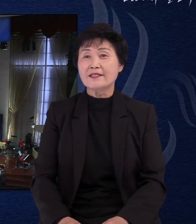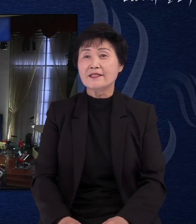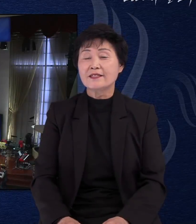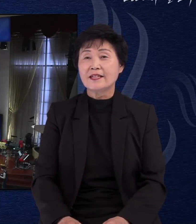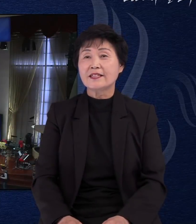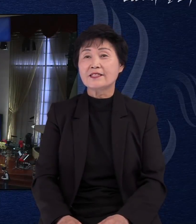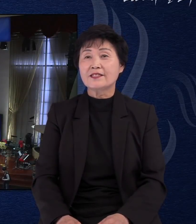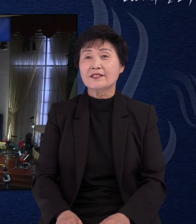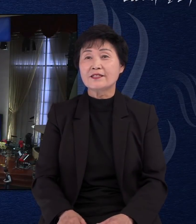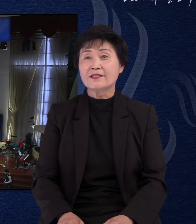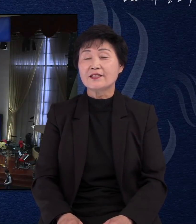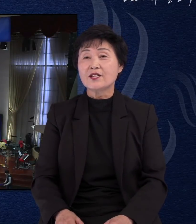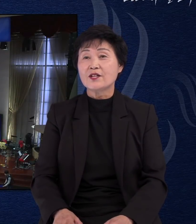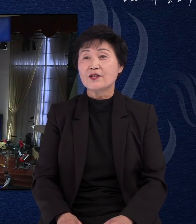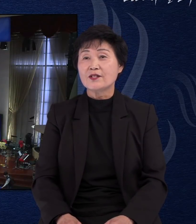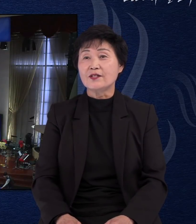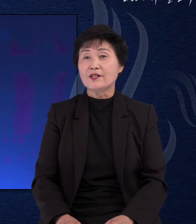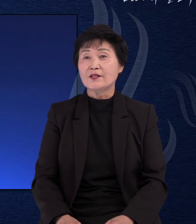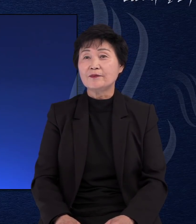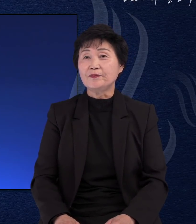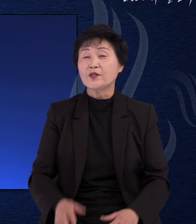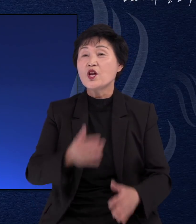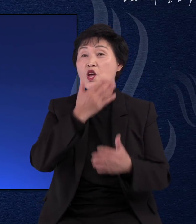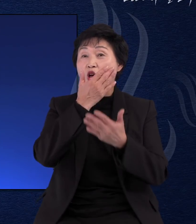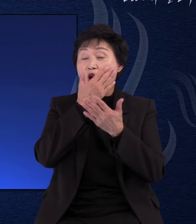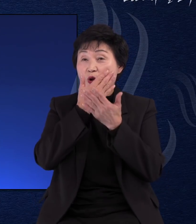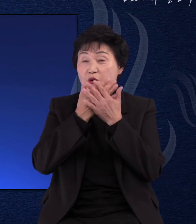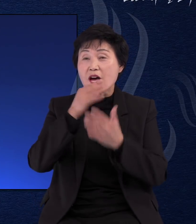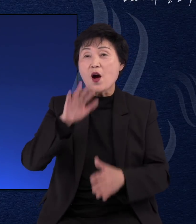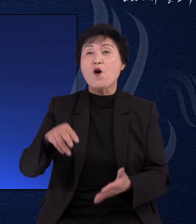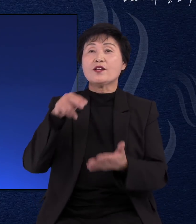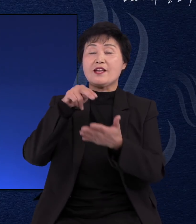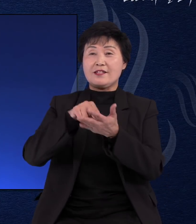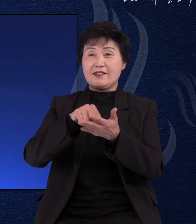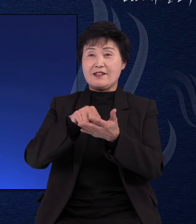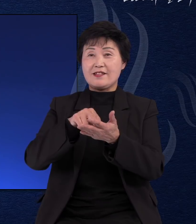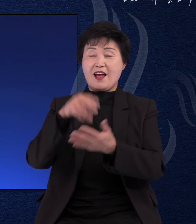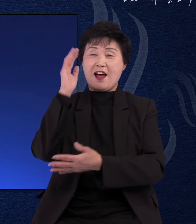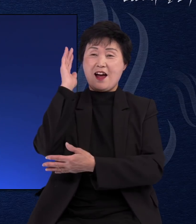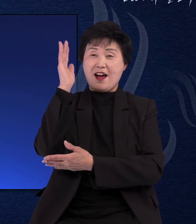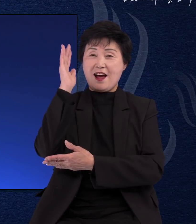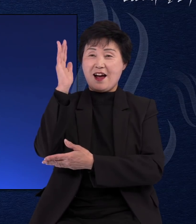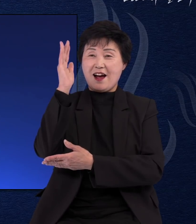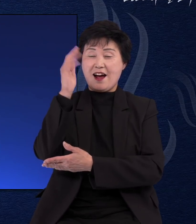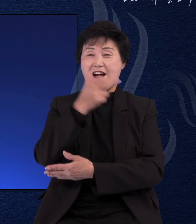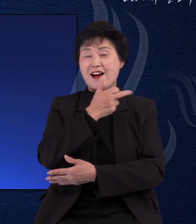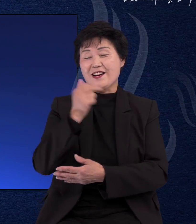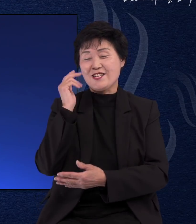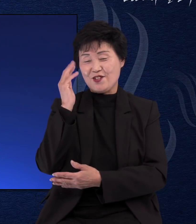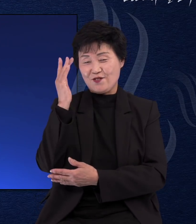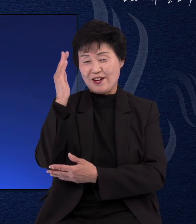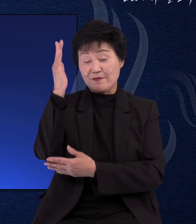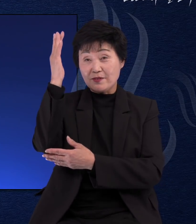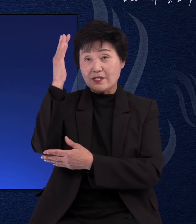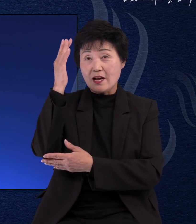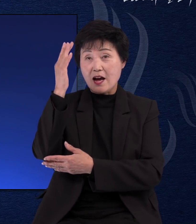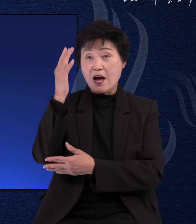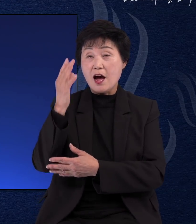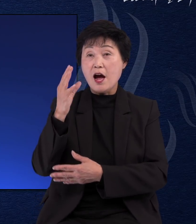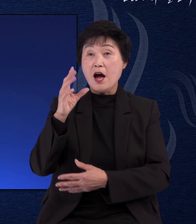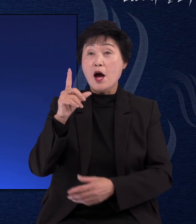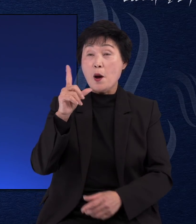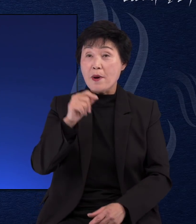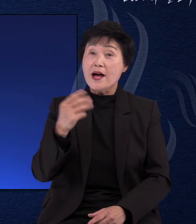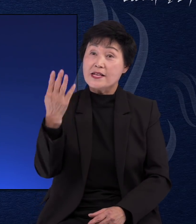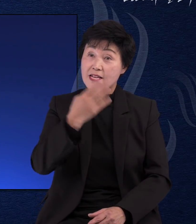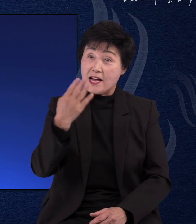이렇게 귀한 자리에 서서 하나님의 말씀을 전할 수 있게 되어 큰 영광으로 생각합니다. 지금 현재 14,000개 이상의